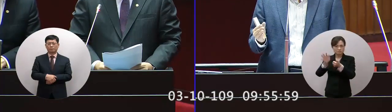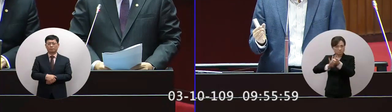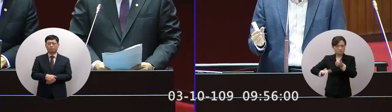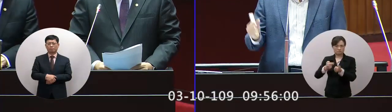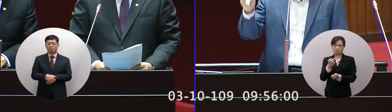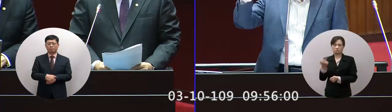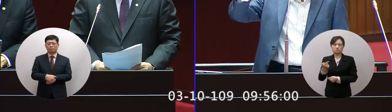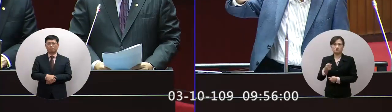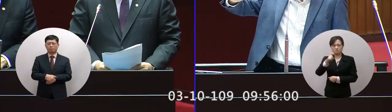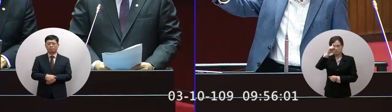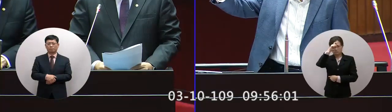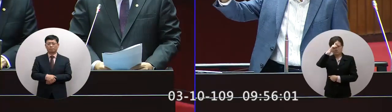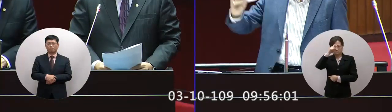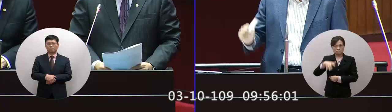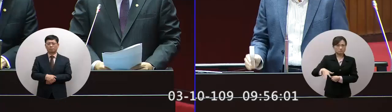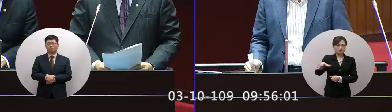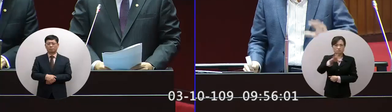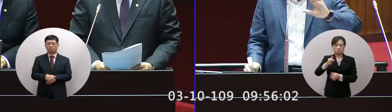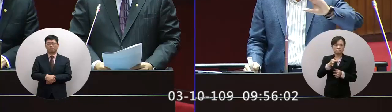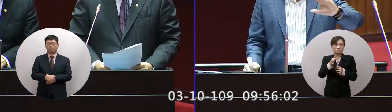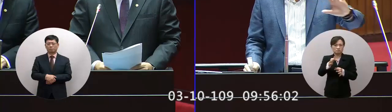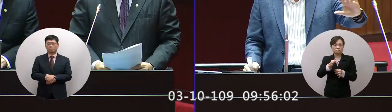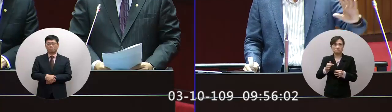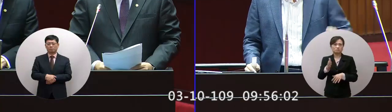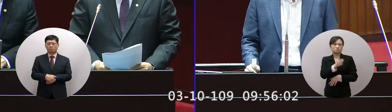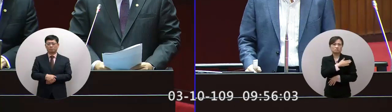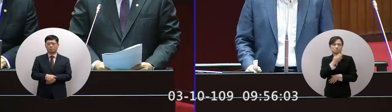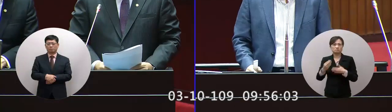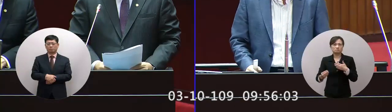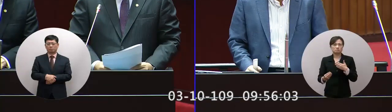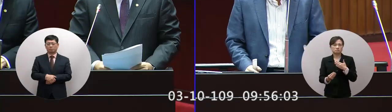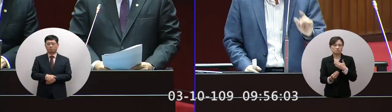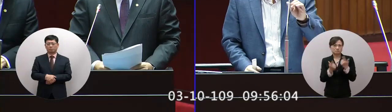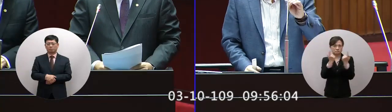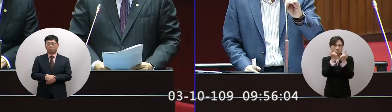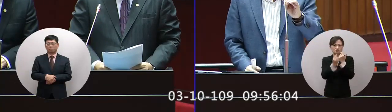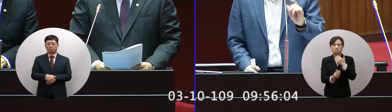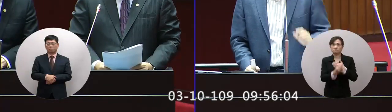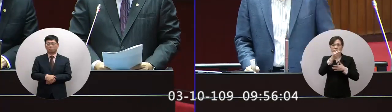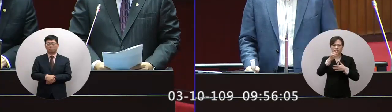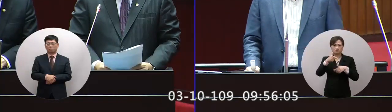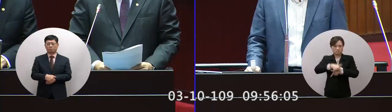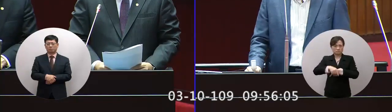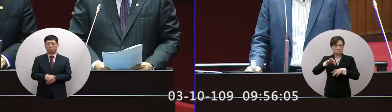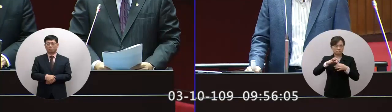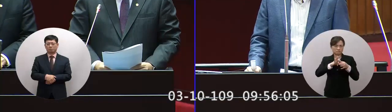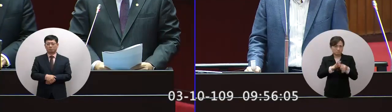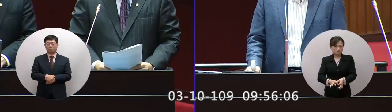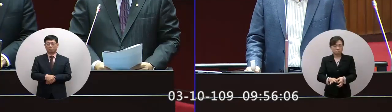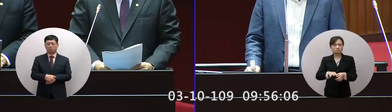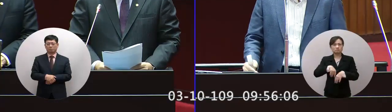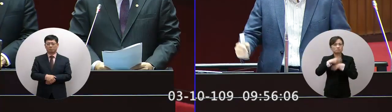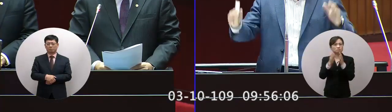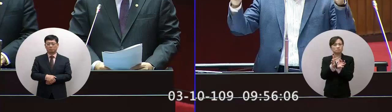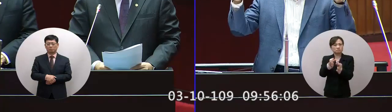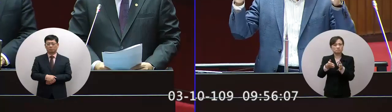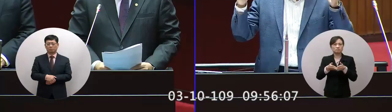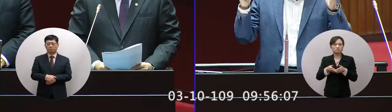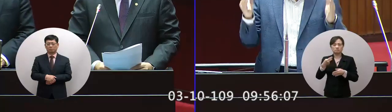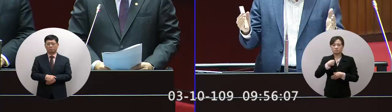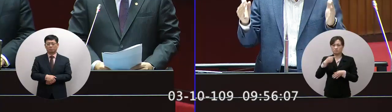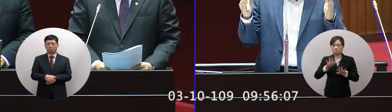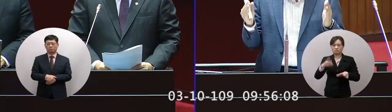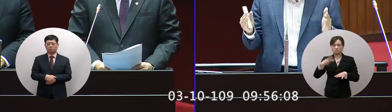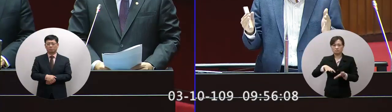全套的，不管是往北边的连接往南边的连接都要。那当我今天要提出几个除了你